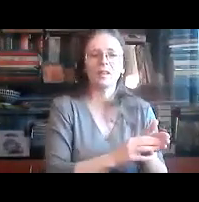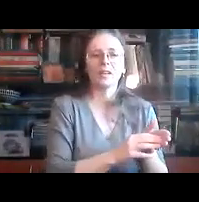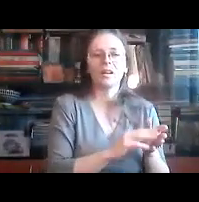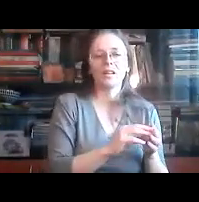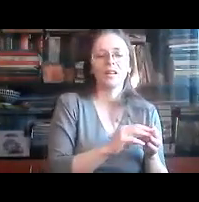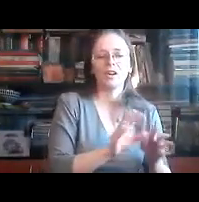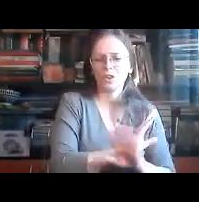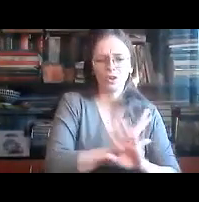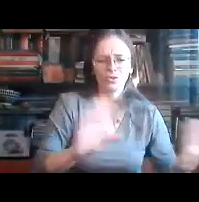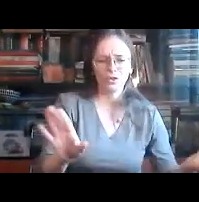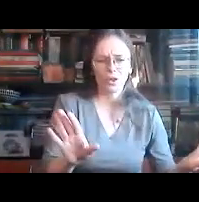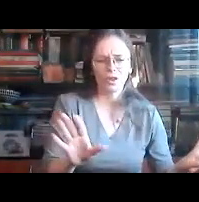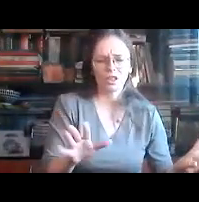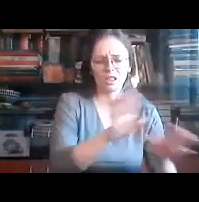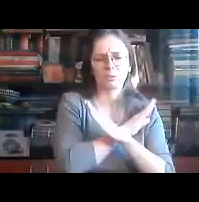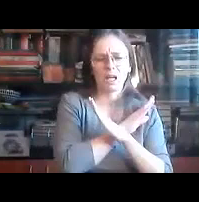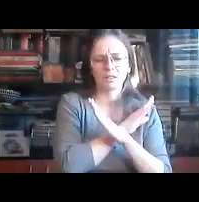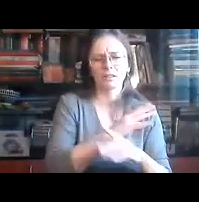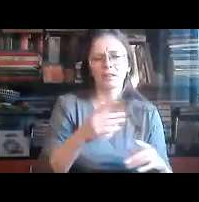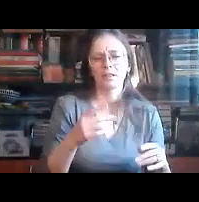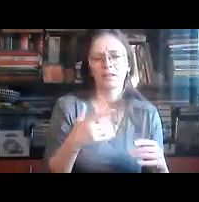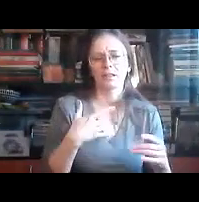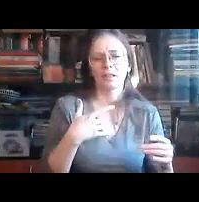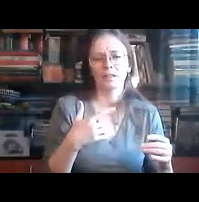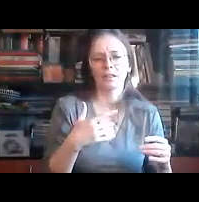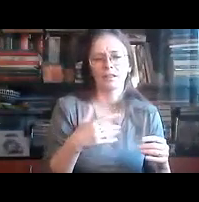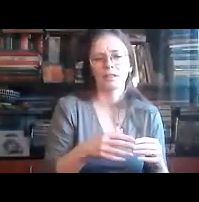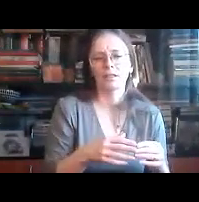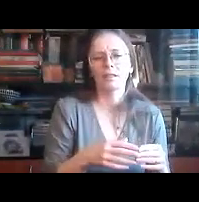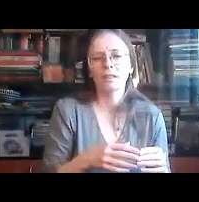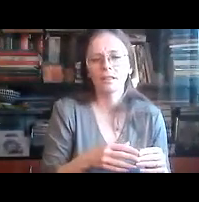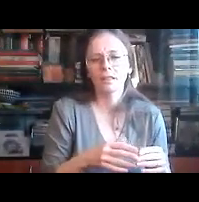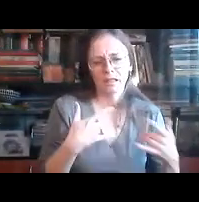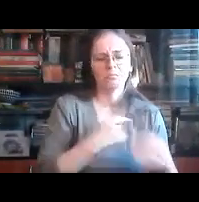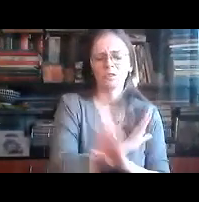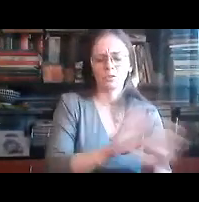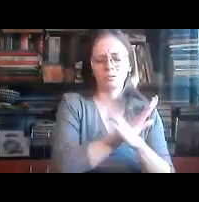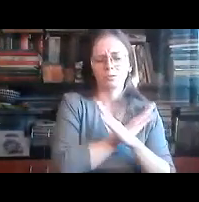классическому театру. Согласны ли вы с этим?